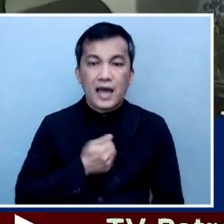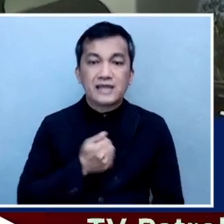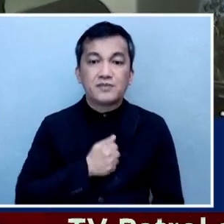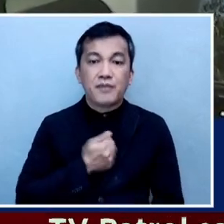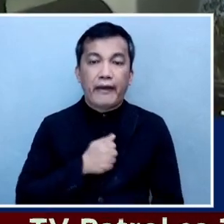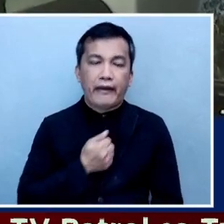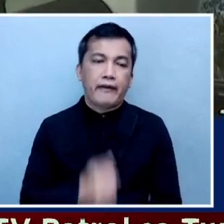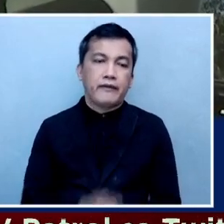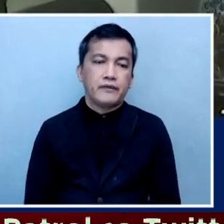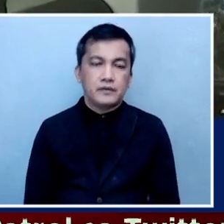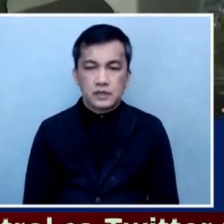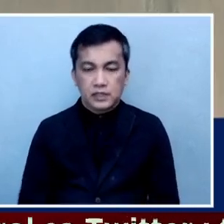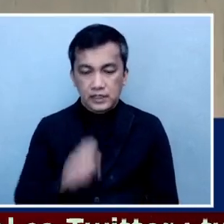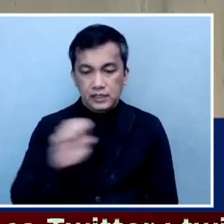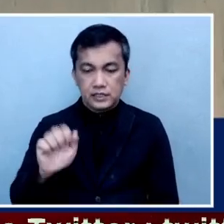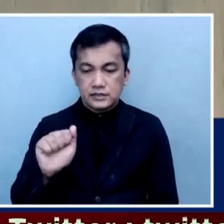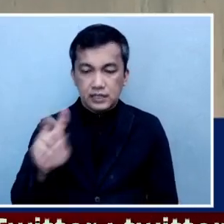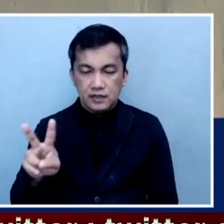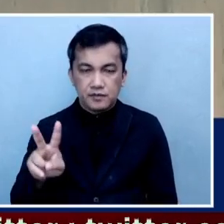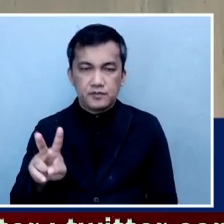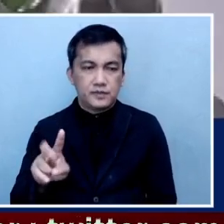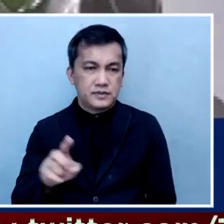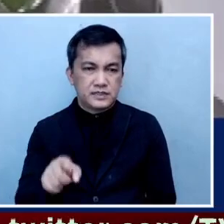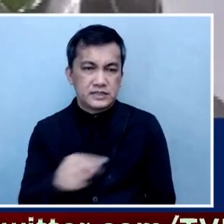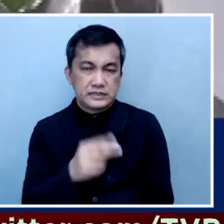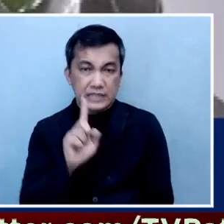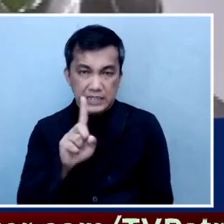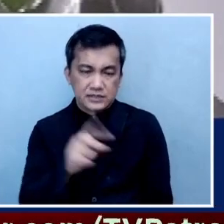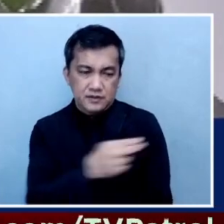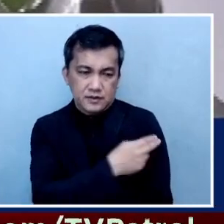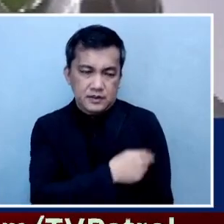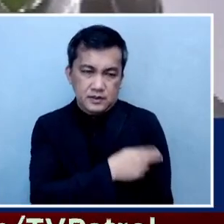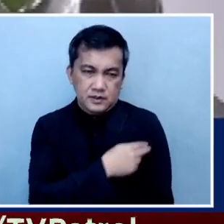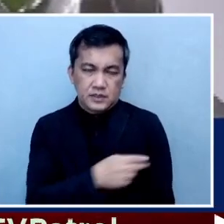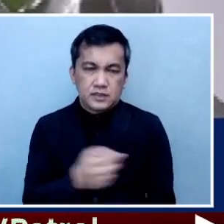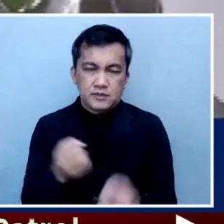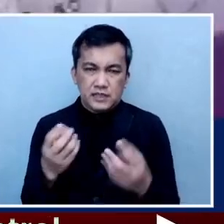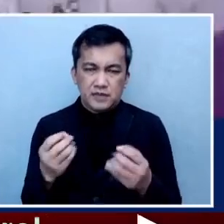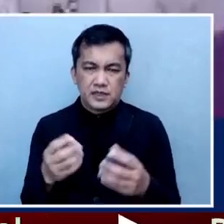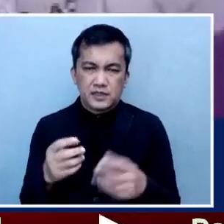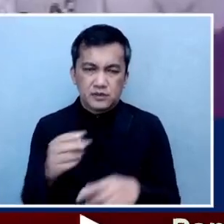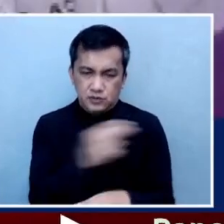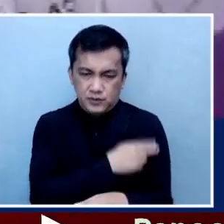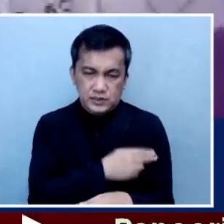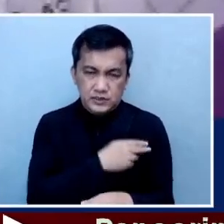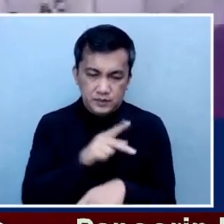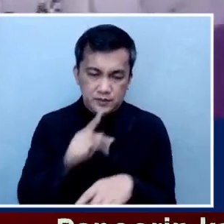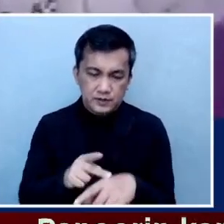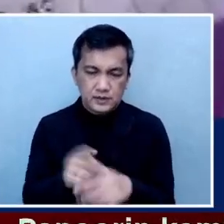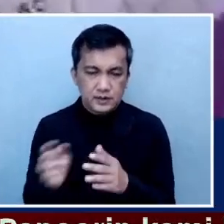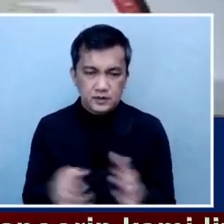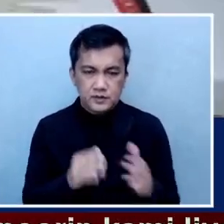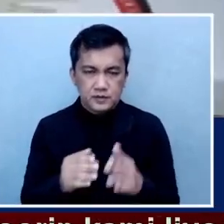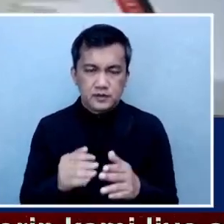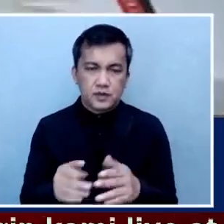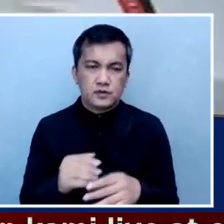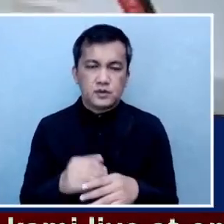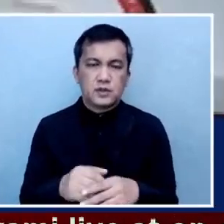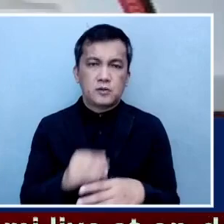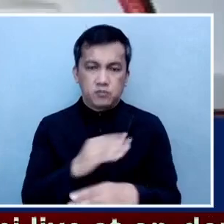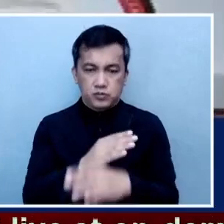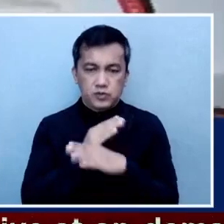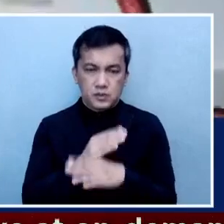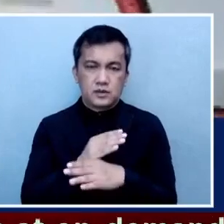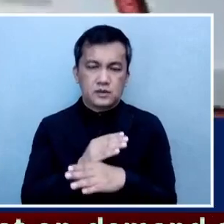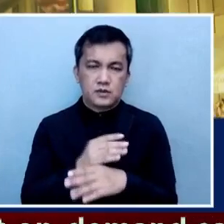East Avenue Medical Center sa daan-daang ospital sa bansa na naghahanda na para agapan ang mga posibleng maaksidente dahil